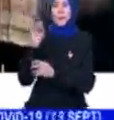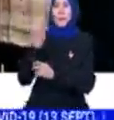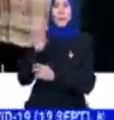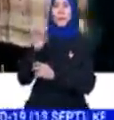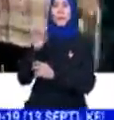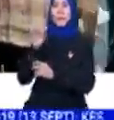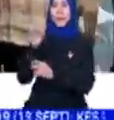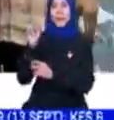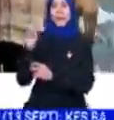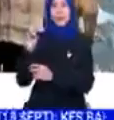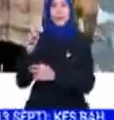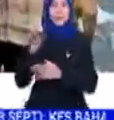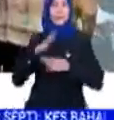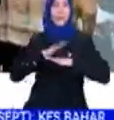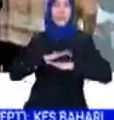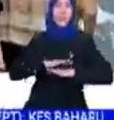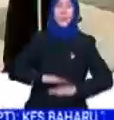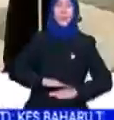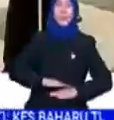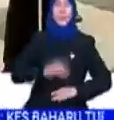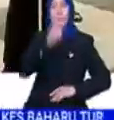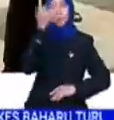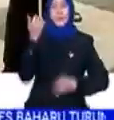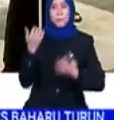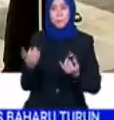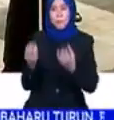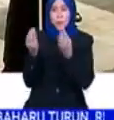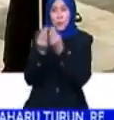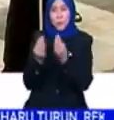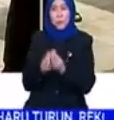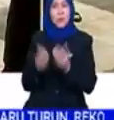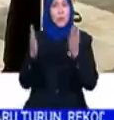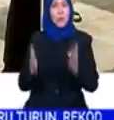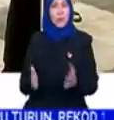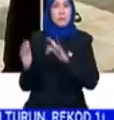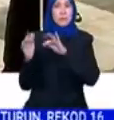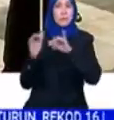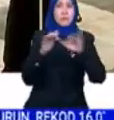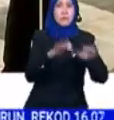mereka dapat menarik nafas lega berikutan peningkatan jumlah pelanggan